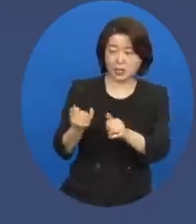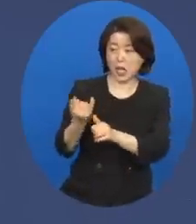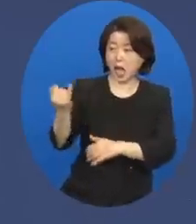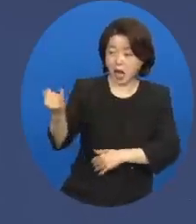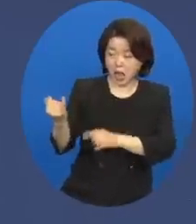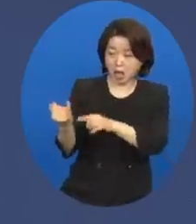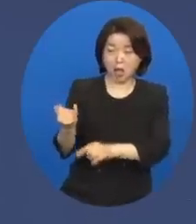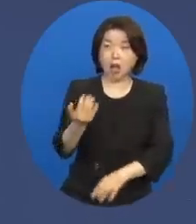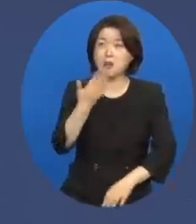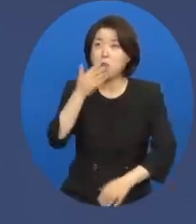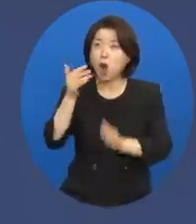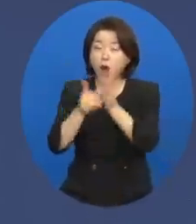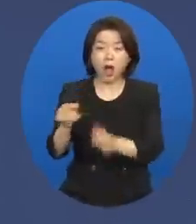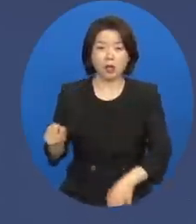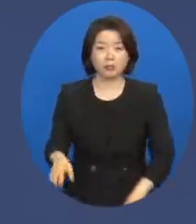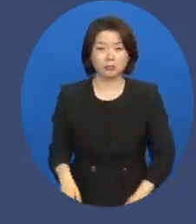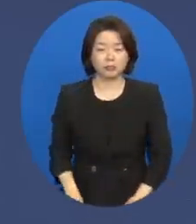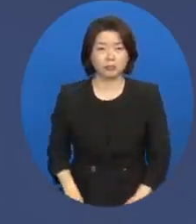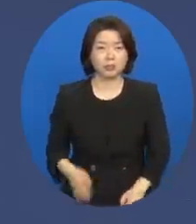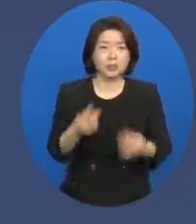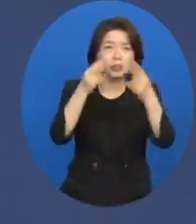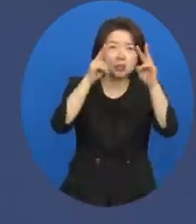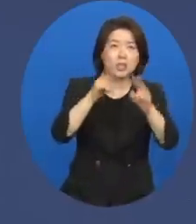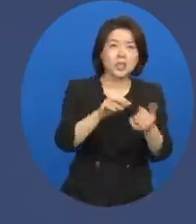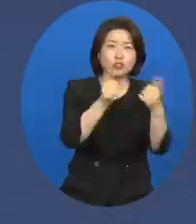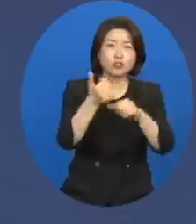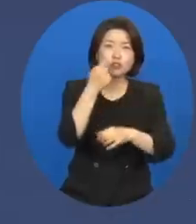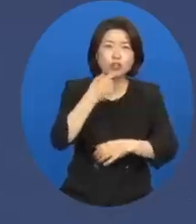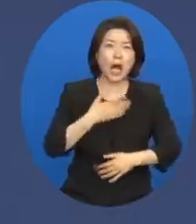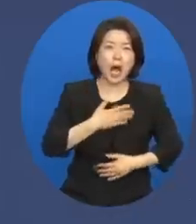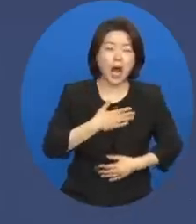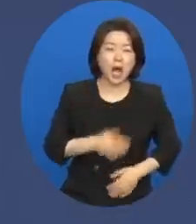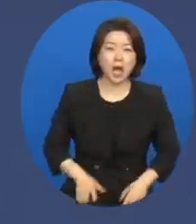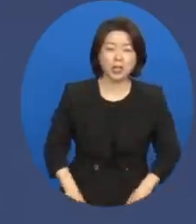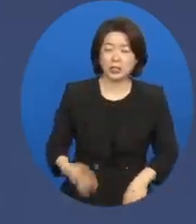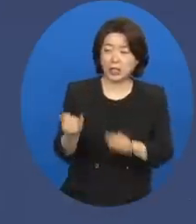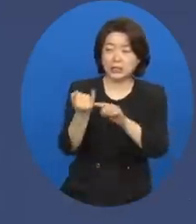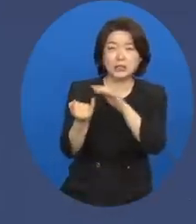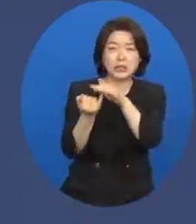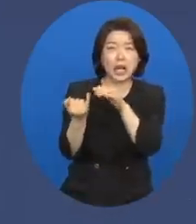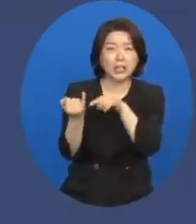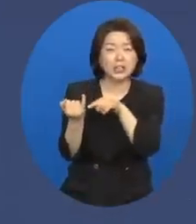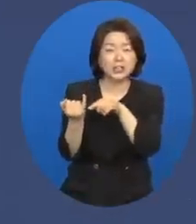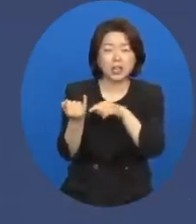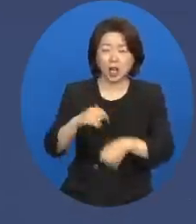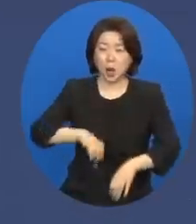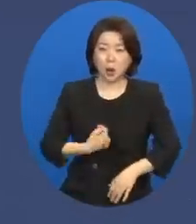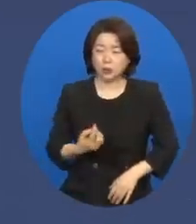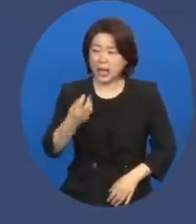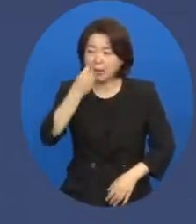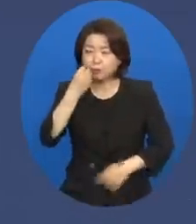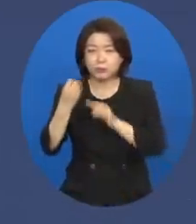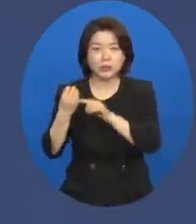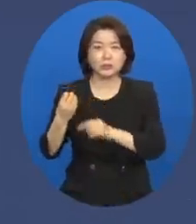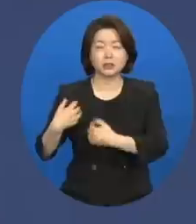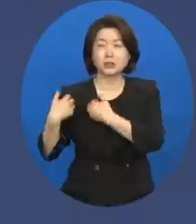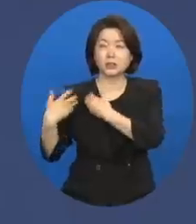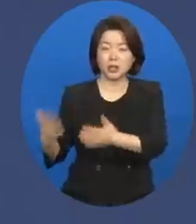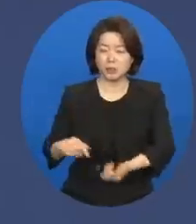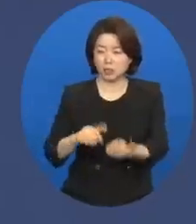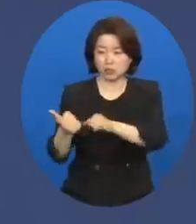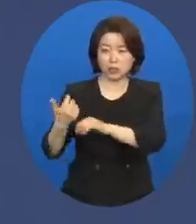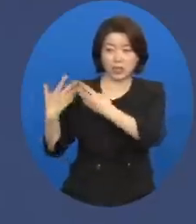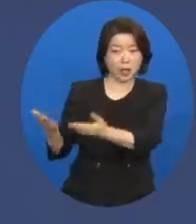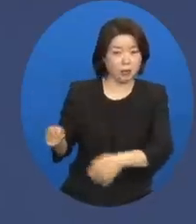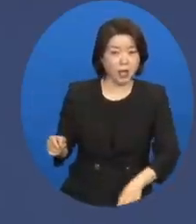먹어놨으니 그냥 봐서 정녕 죽는 줄 아는데 여자만 어떻게 사랑하는 여자가 혼자 처먹었다고 어떻게 혼자 죽게